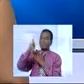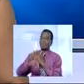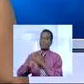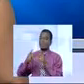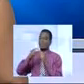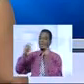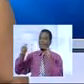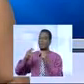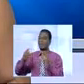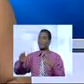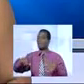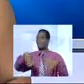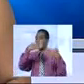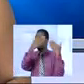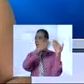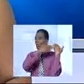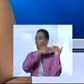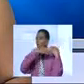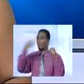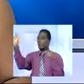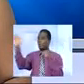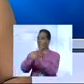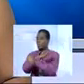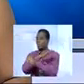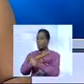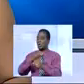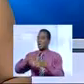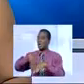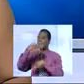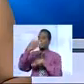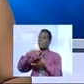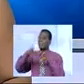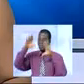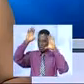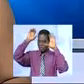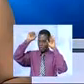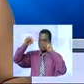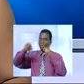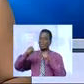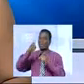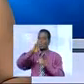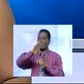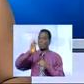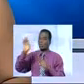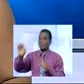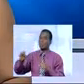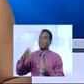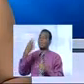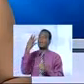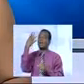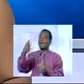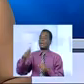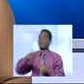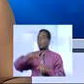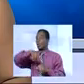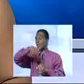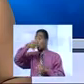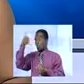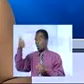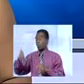encore très chargé. Après le président burkinabé Blaise Compaoré, quatre chefs d'État